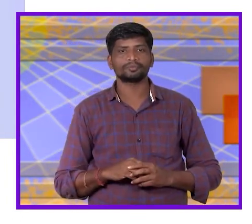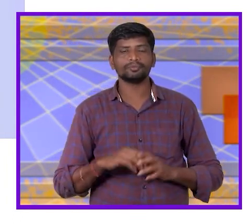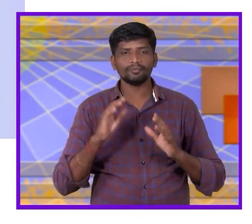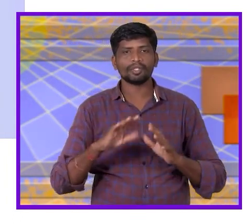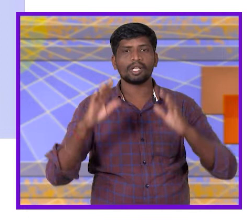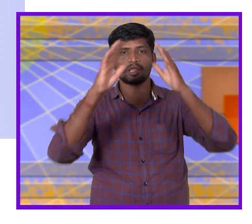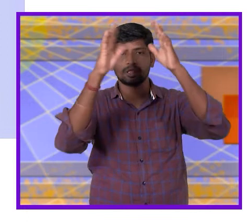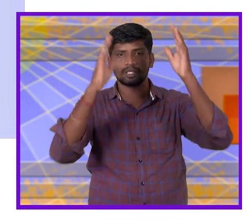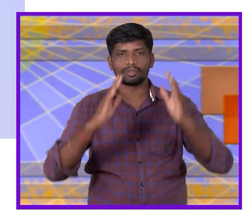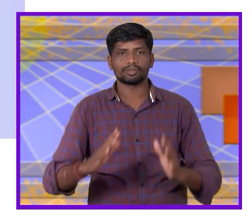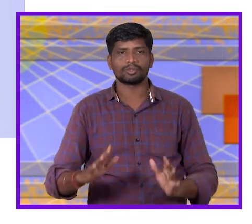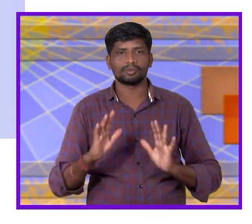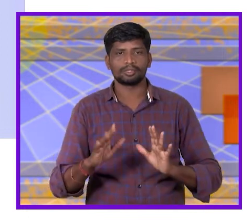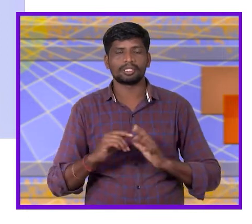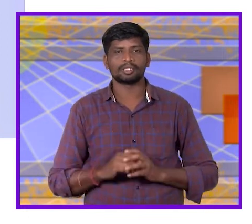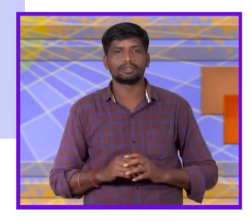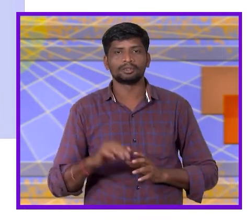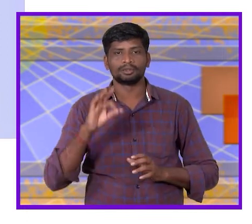சிலையை வந்து நிர்மாணிப்பதற்கு